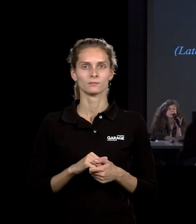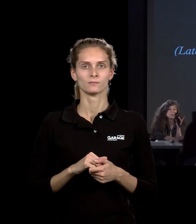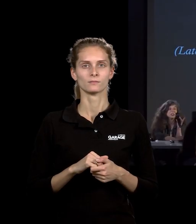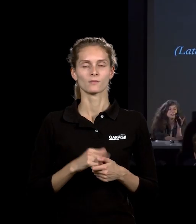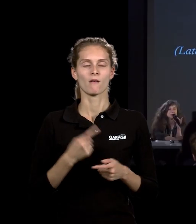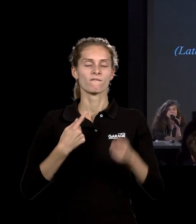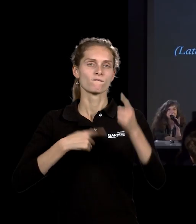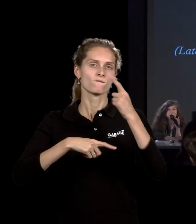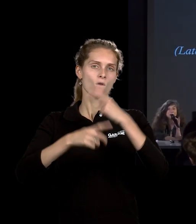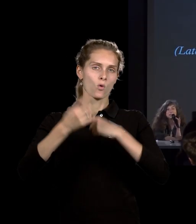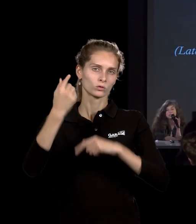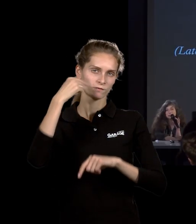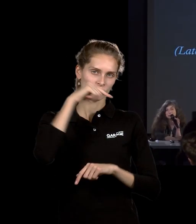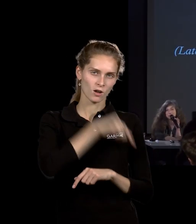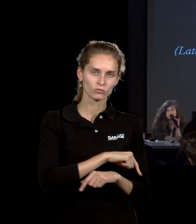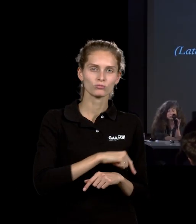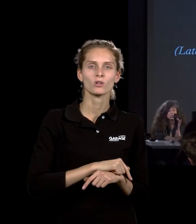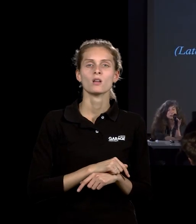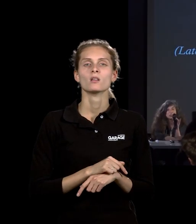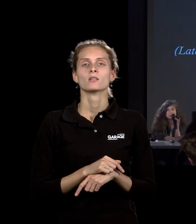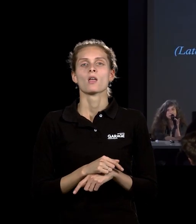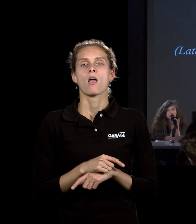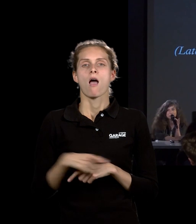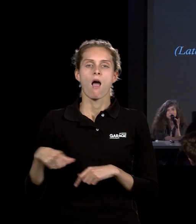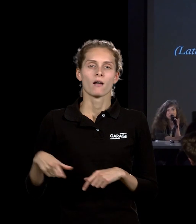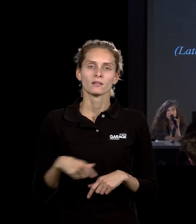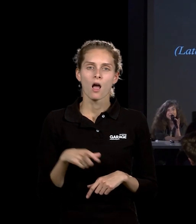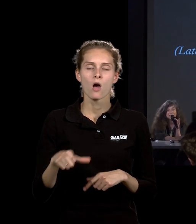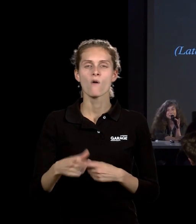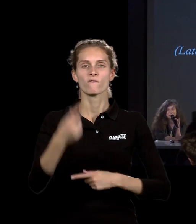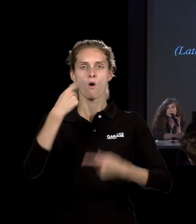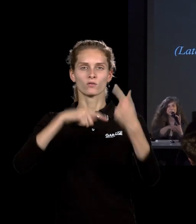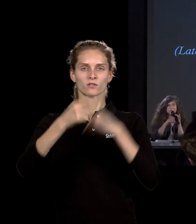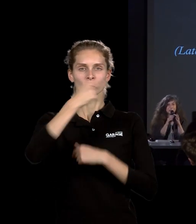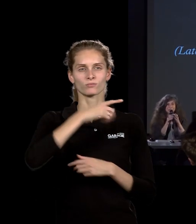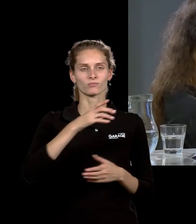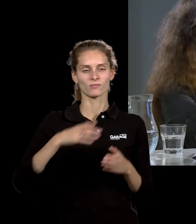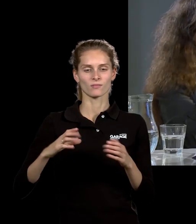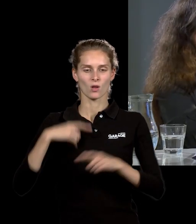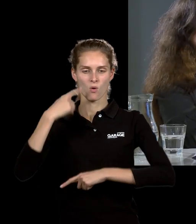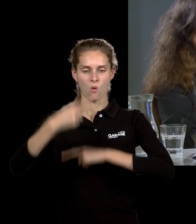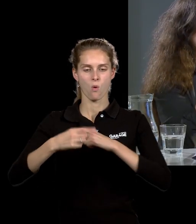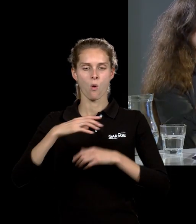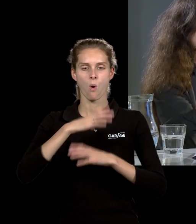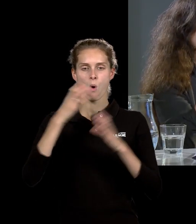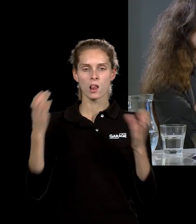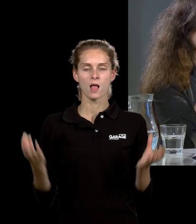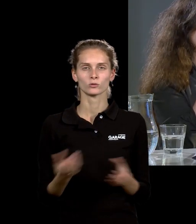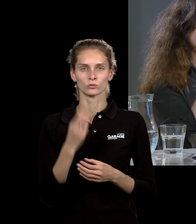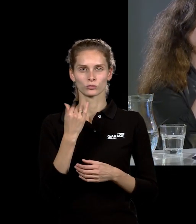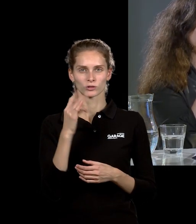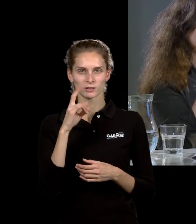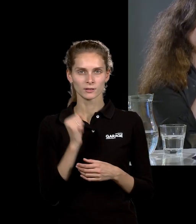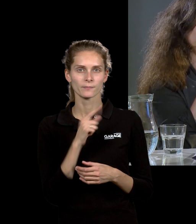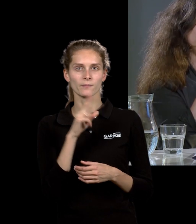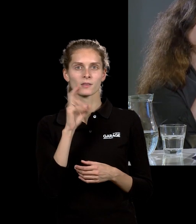и возвращение к этому самому шинник, да, дороге, которая, видимо, завораживала, начиная с момента, когда Кейдж